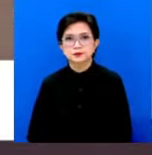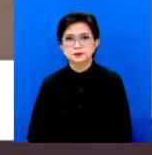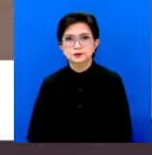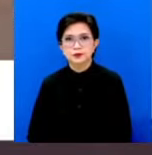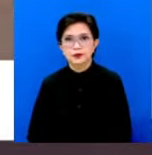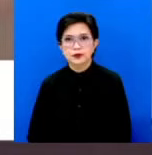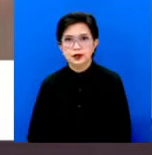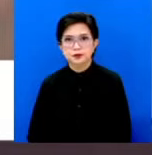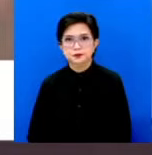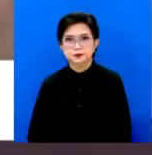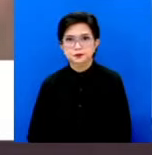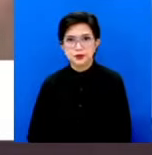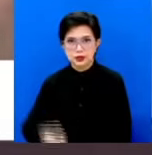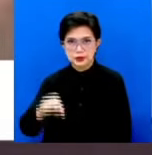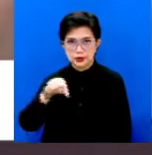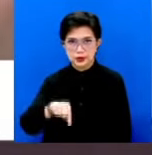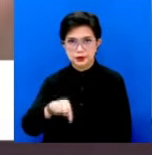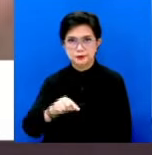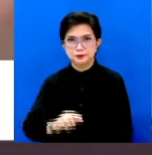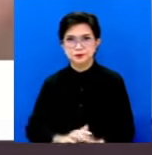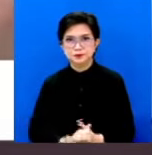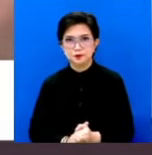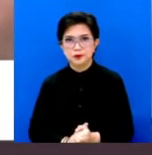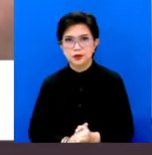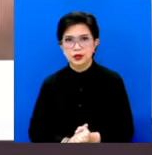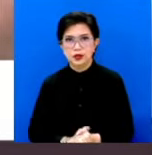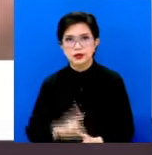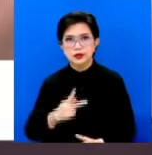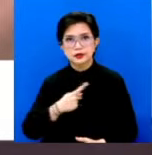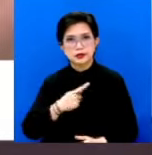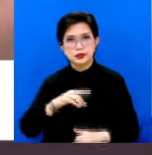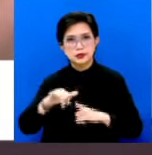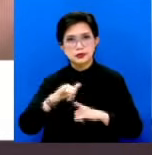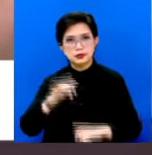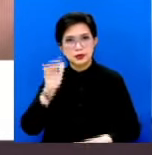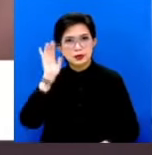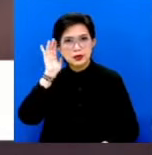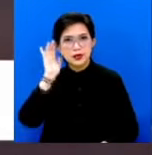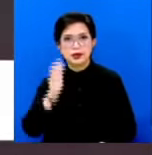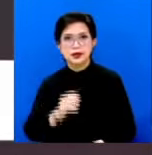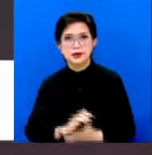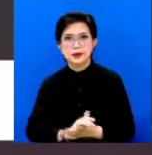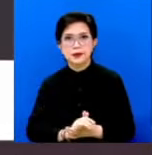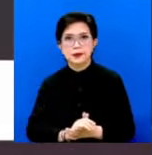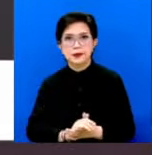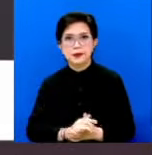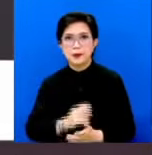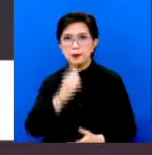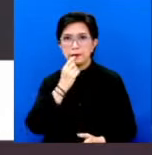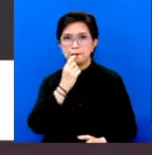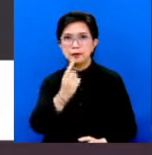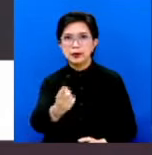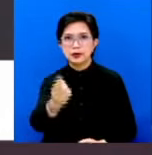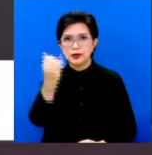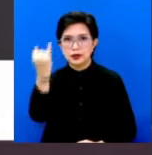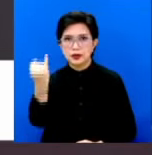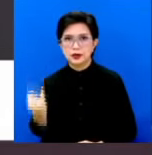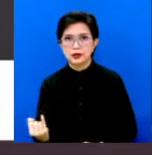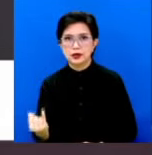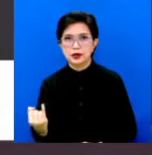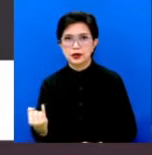Pada sesi kali ini, kita akan sama-sama mendengarkan pernyataan terakhir atau